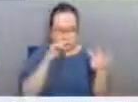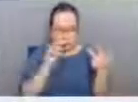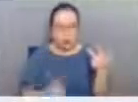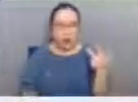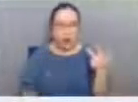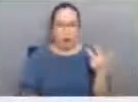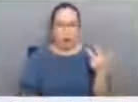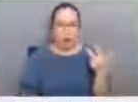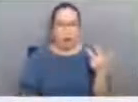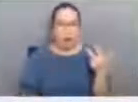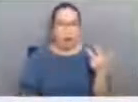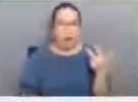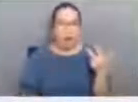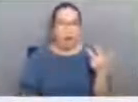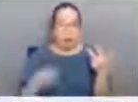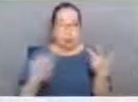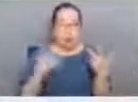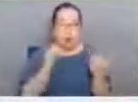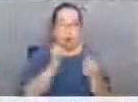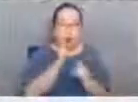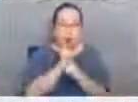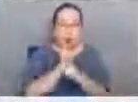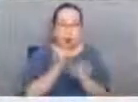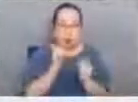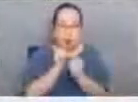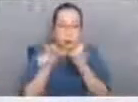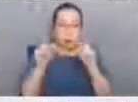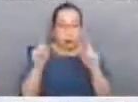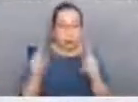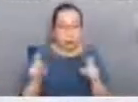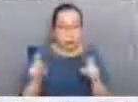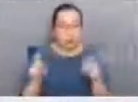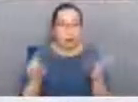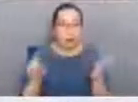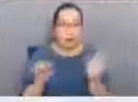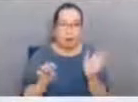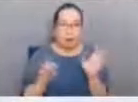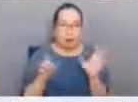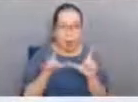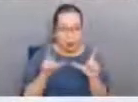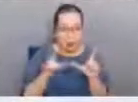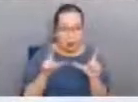inyong visa at syempre yung employment contract.